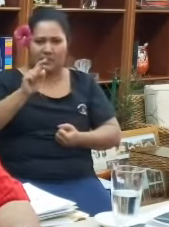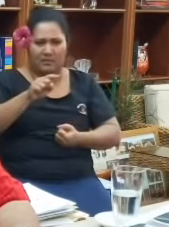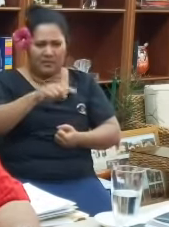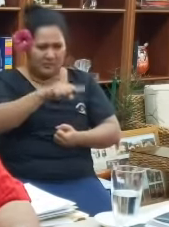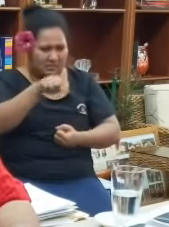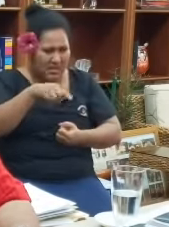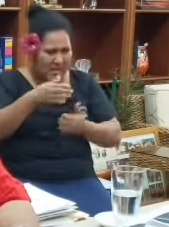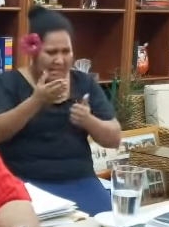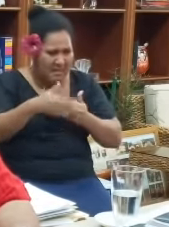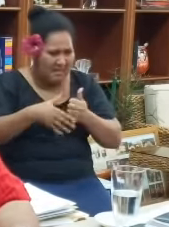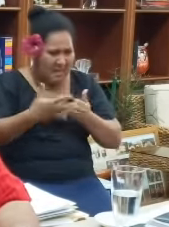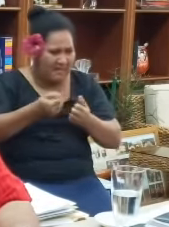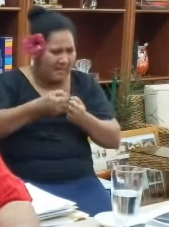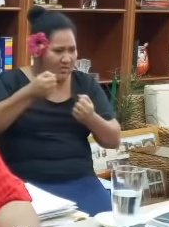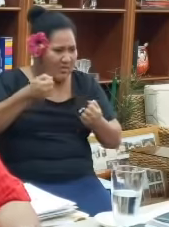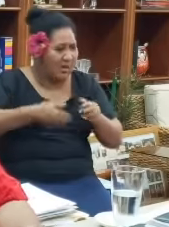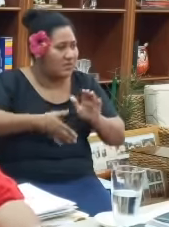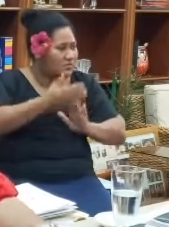ha